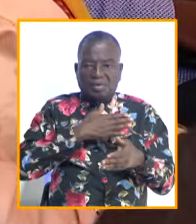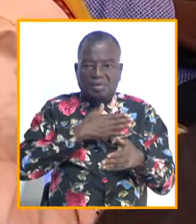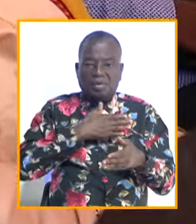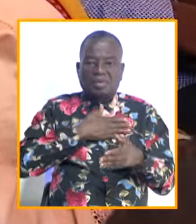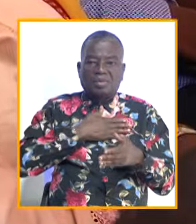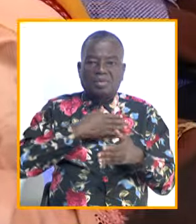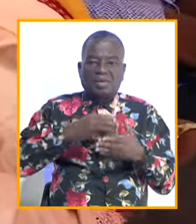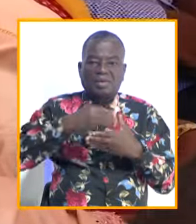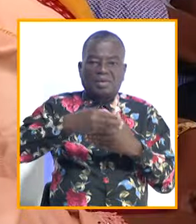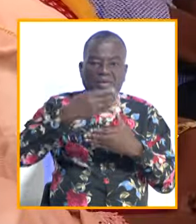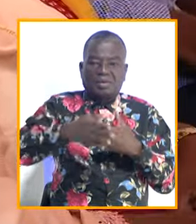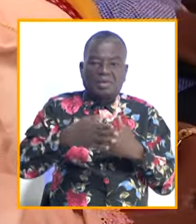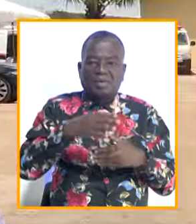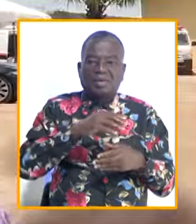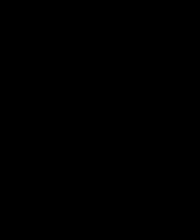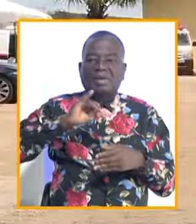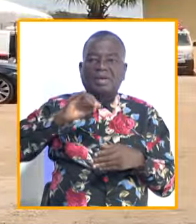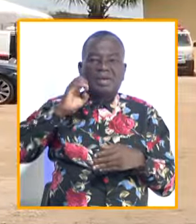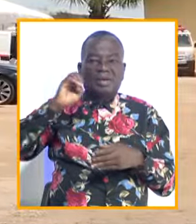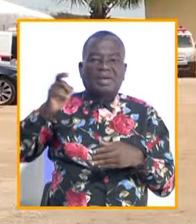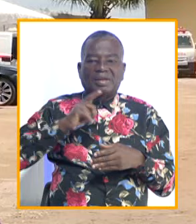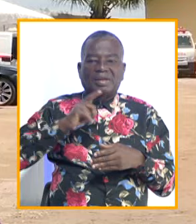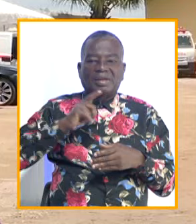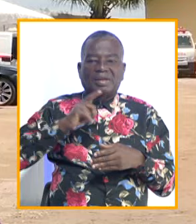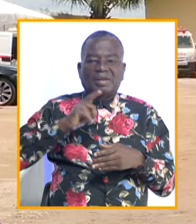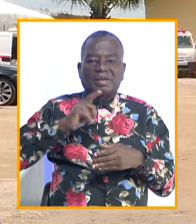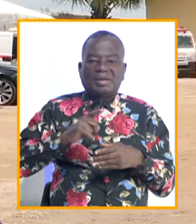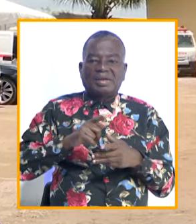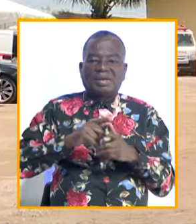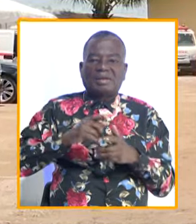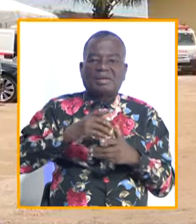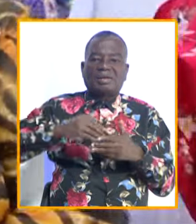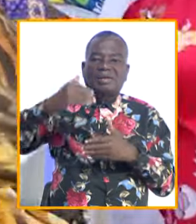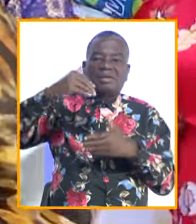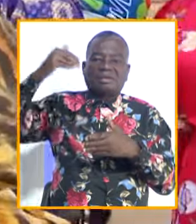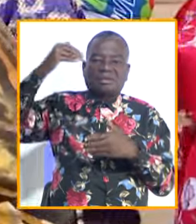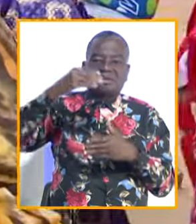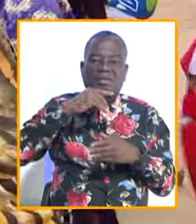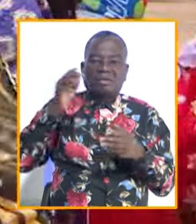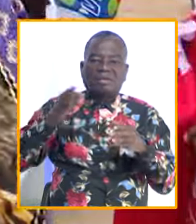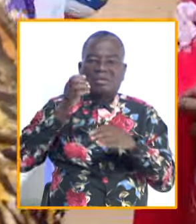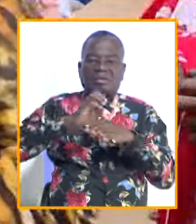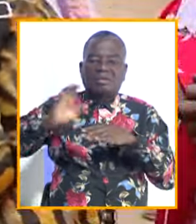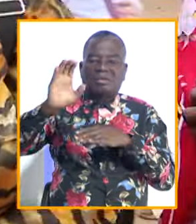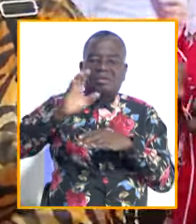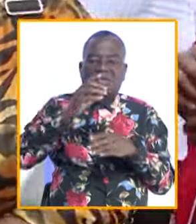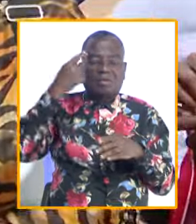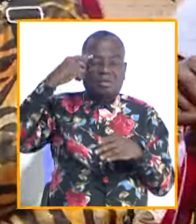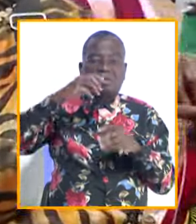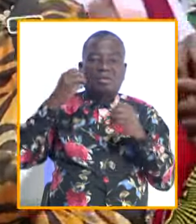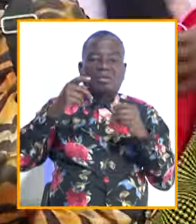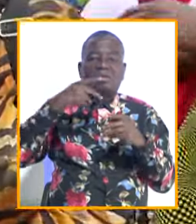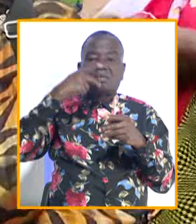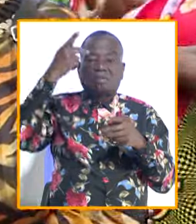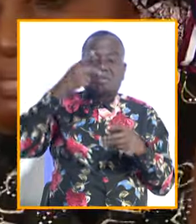Qui sont au collège, quand on doit faire tout ça, et puis pour lui, vraiment, ça revient un peu cher. Comme elle, pour plusieurs parents, ces